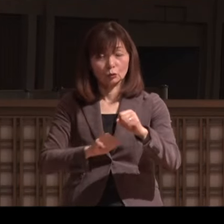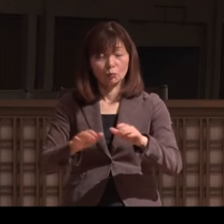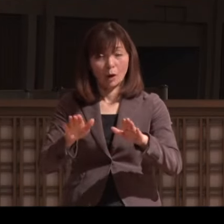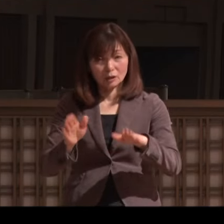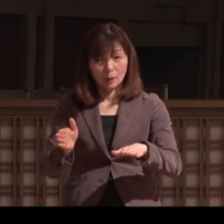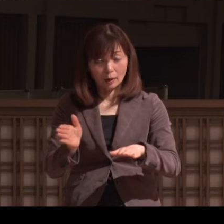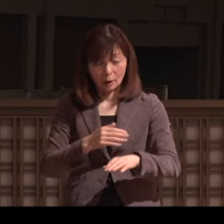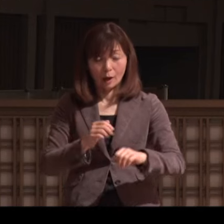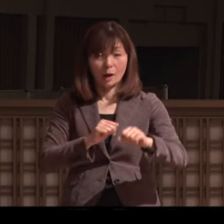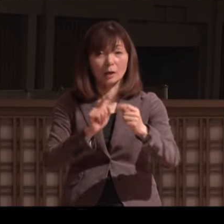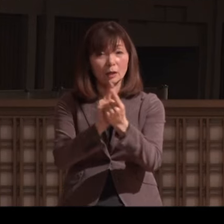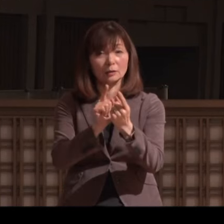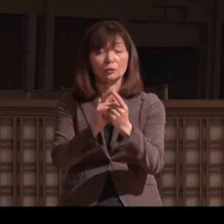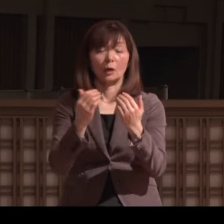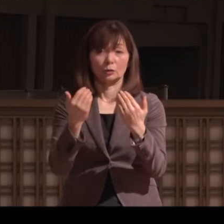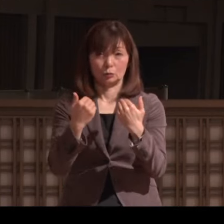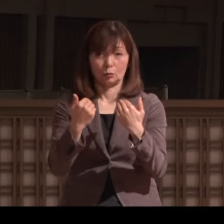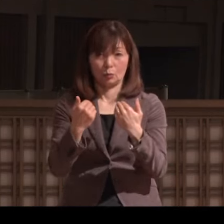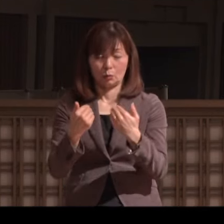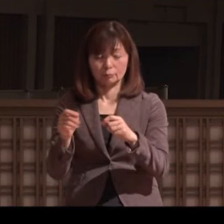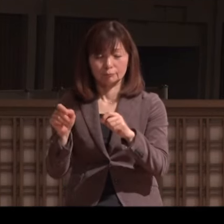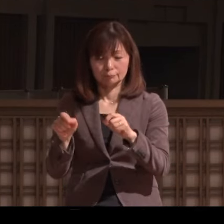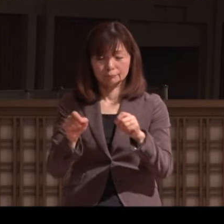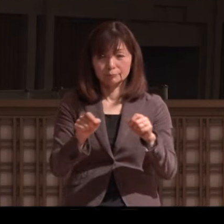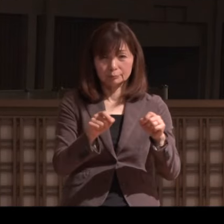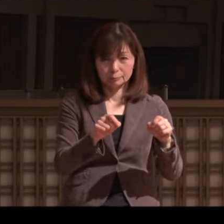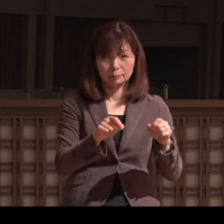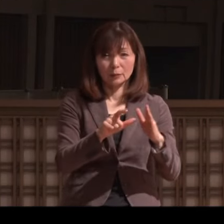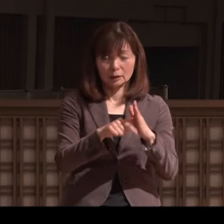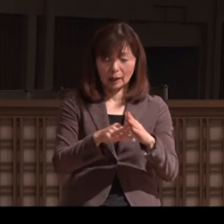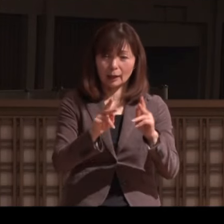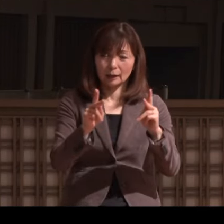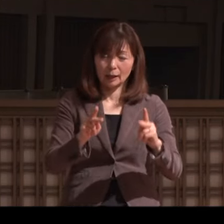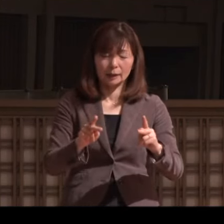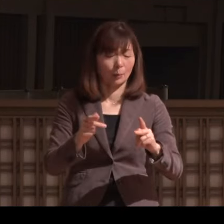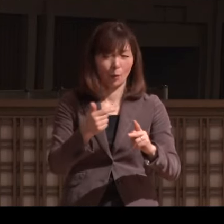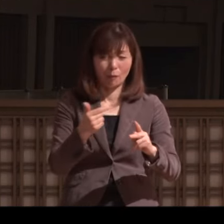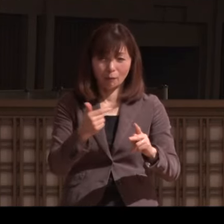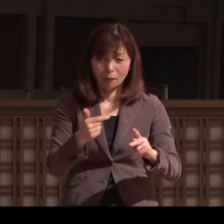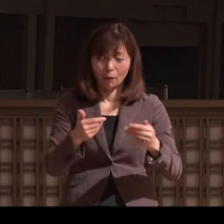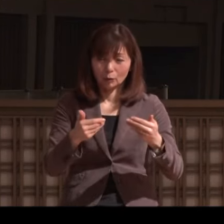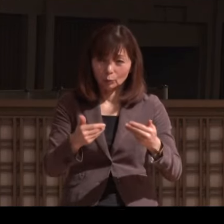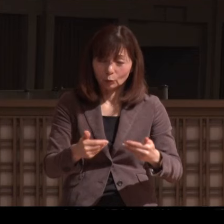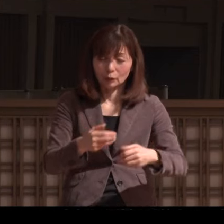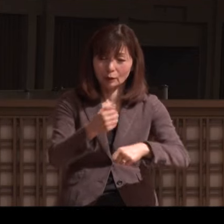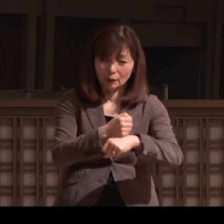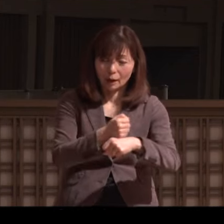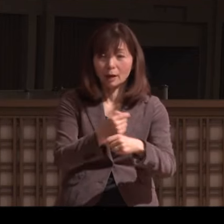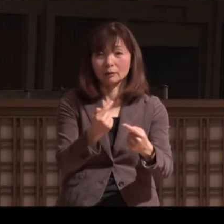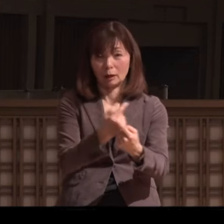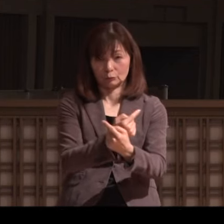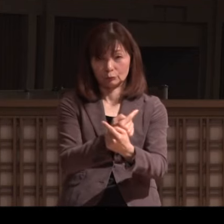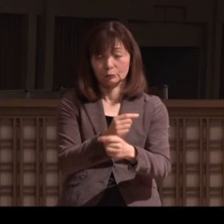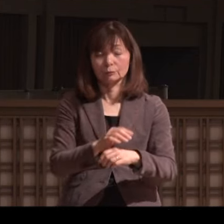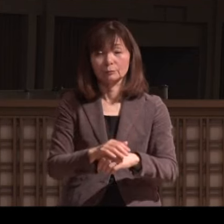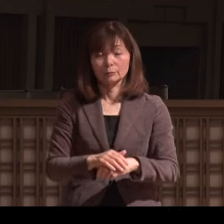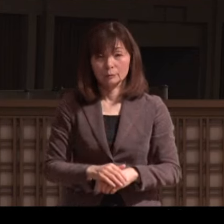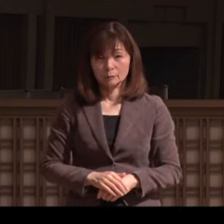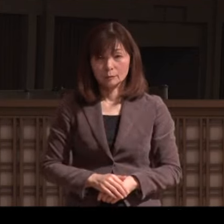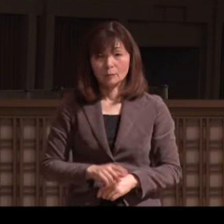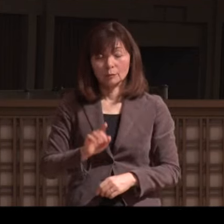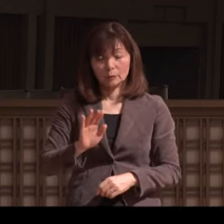ないことになり後へ繰り延べるほど課題は重賞化することは間違いないという状況にありますしかしながらこうし